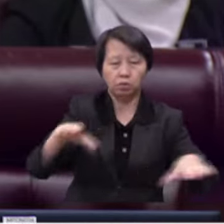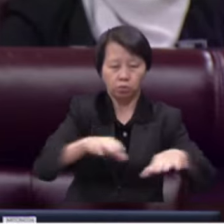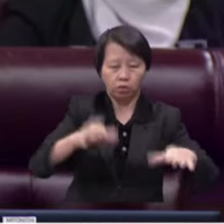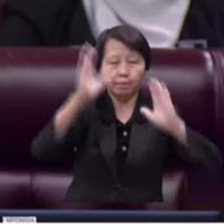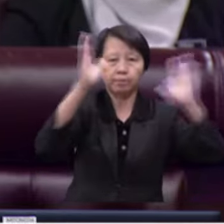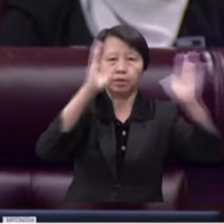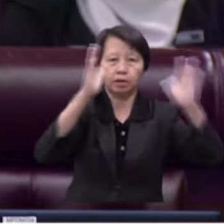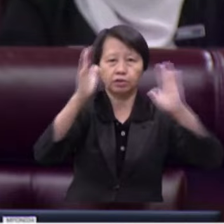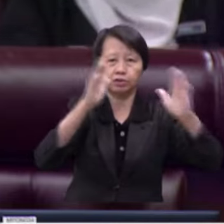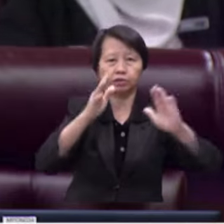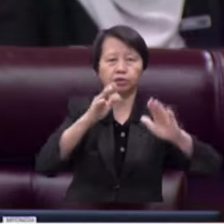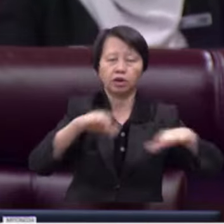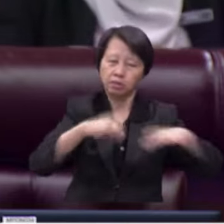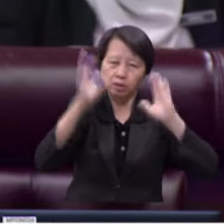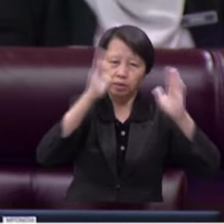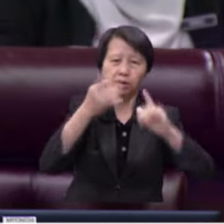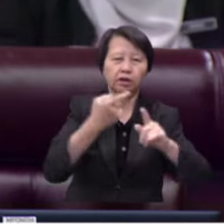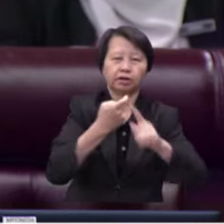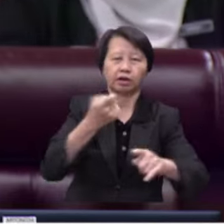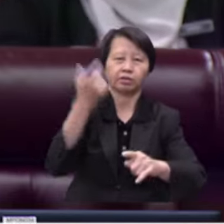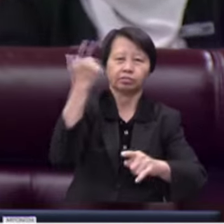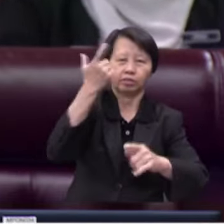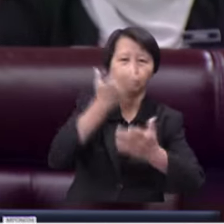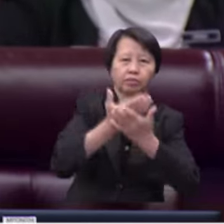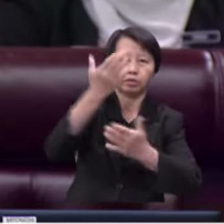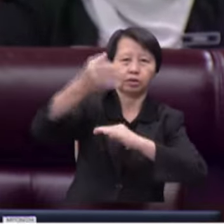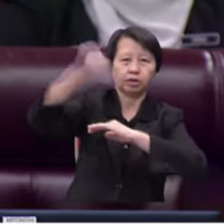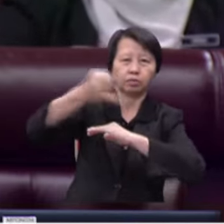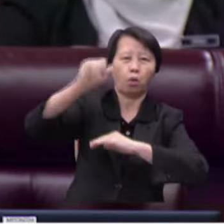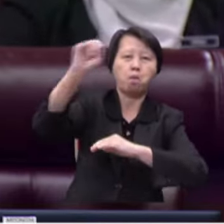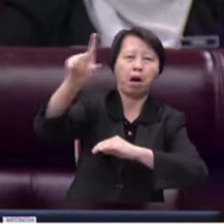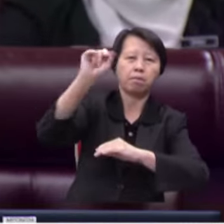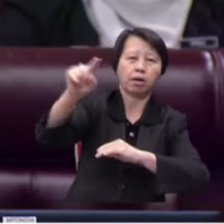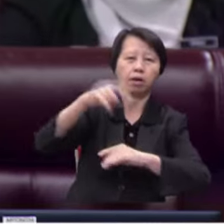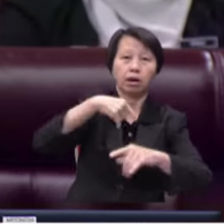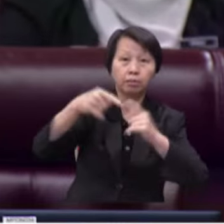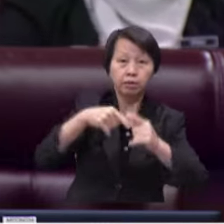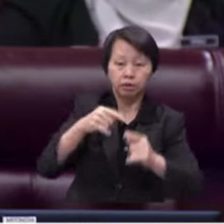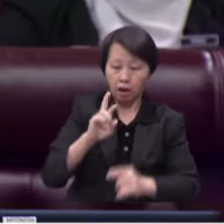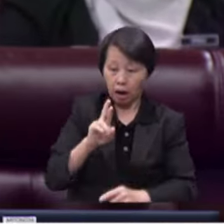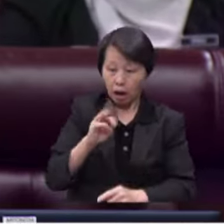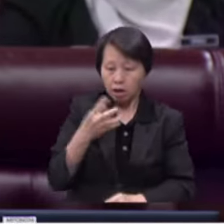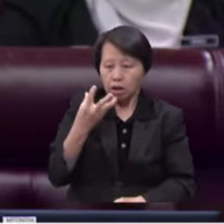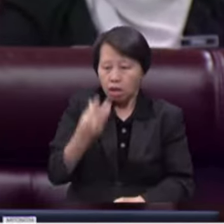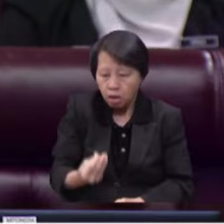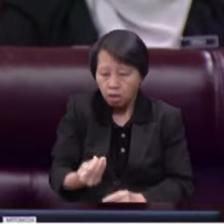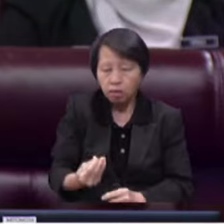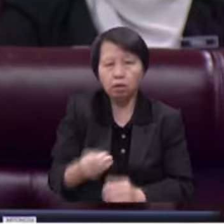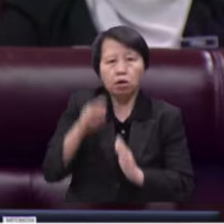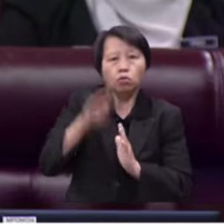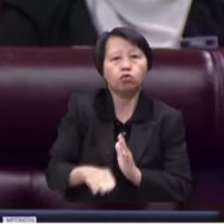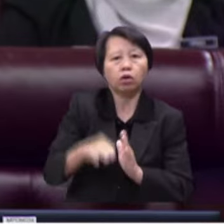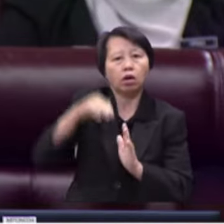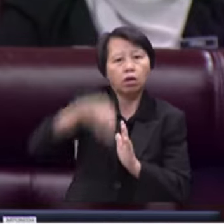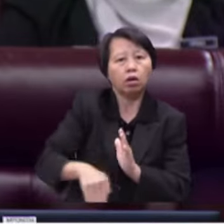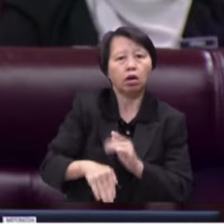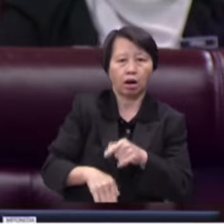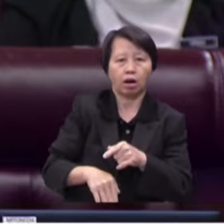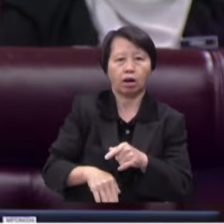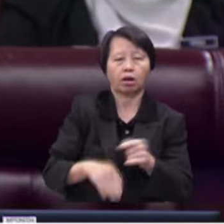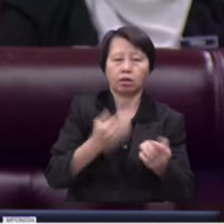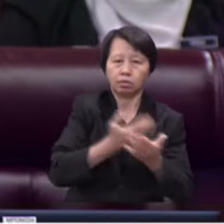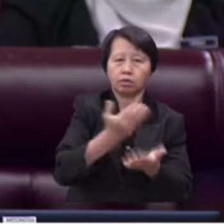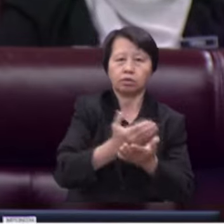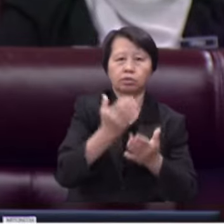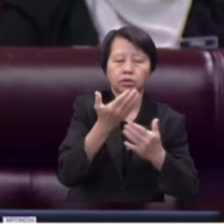melisir daripada membeli barang import yang mahal apabila Ringgit menyusut satu lagi sektor